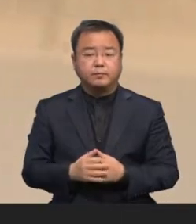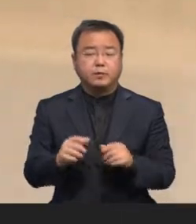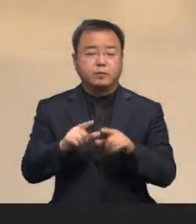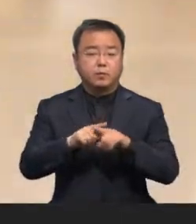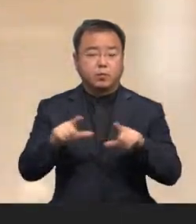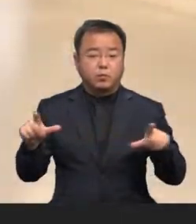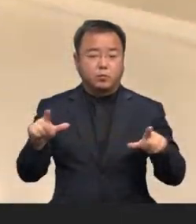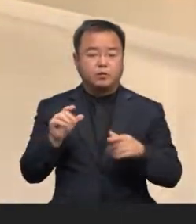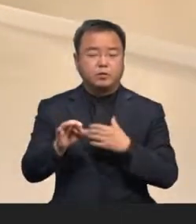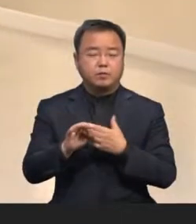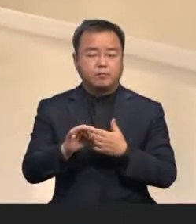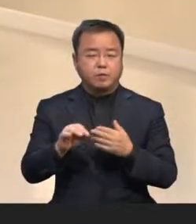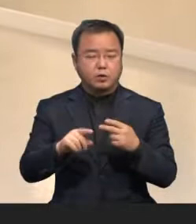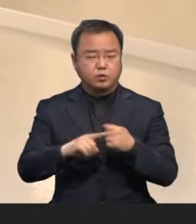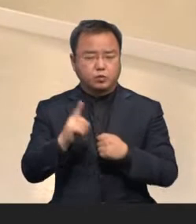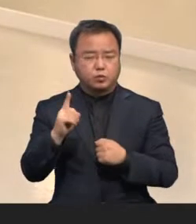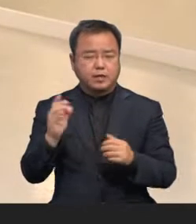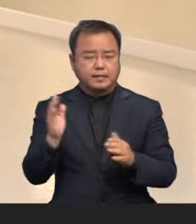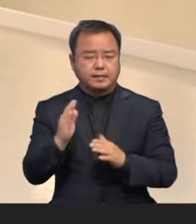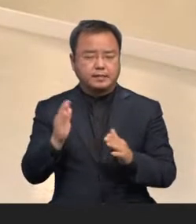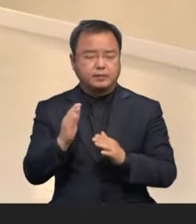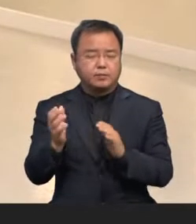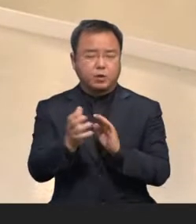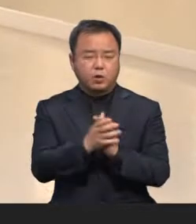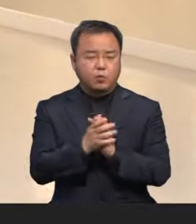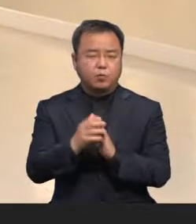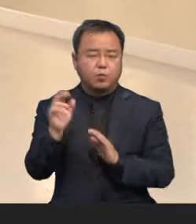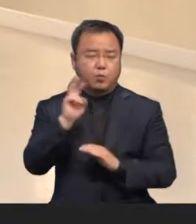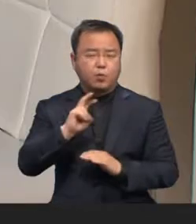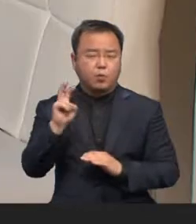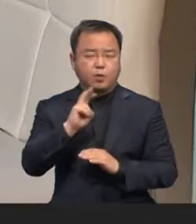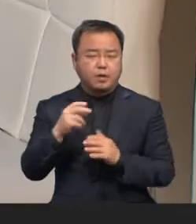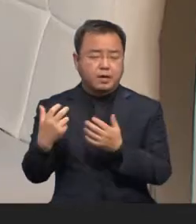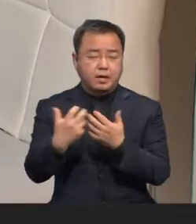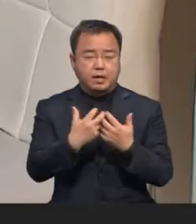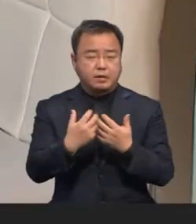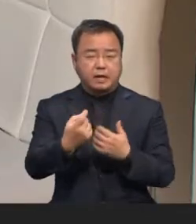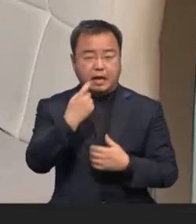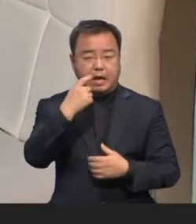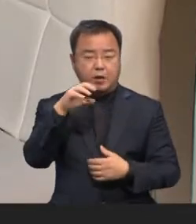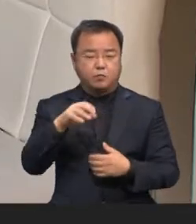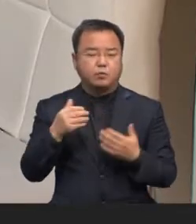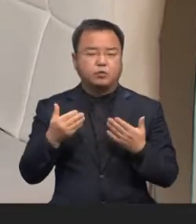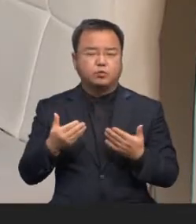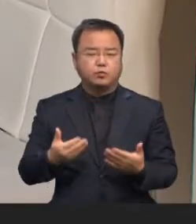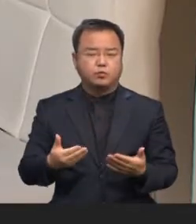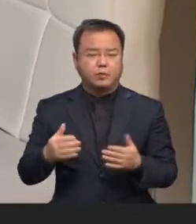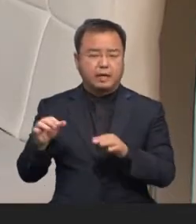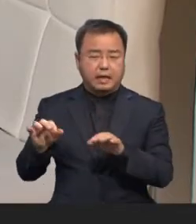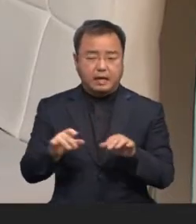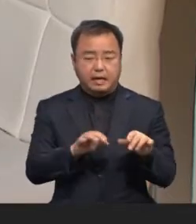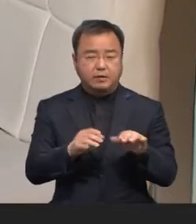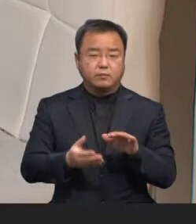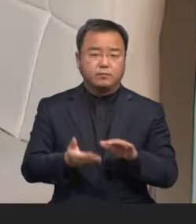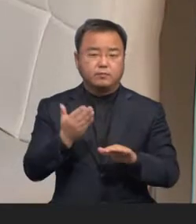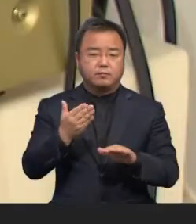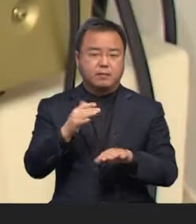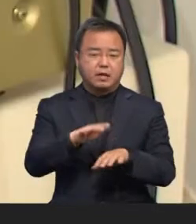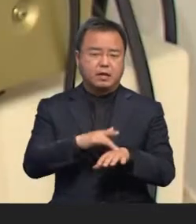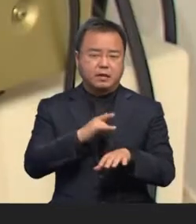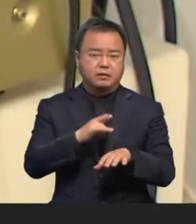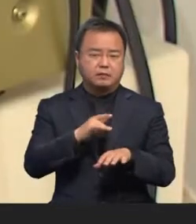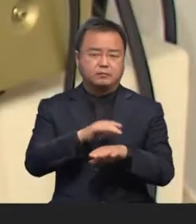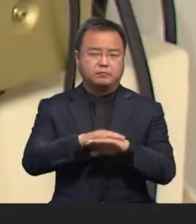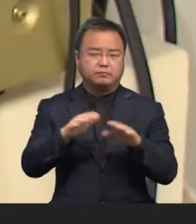평소라면 초등학생들의 화음으로 가득 찼을 학원이 고요합니다. 악기 위에도 커다란 천만 덮였습니다.